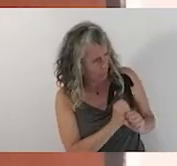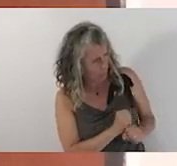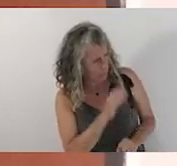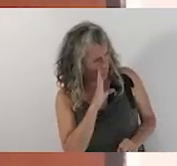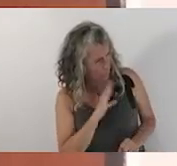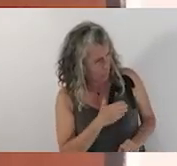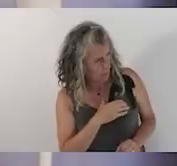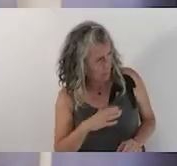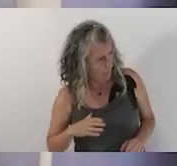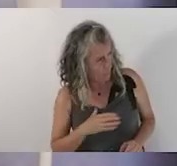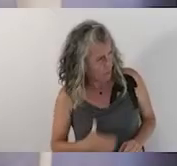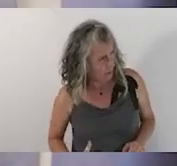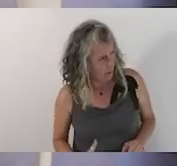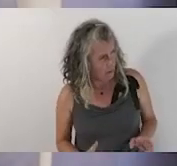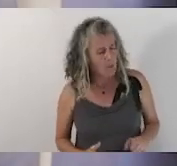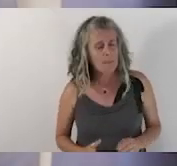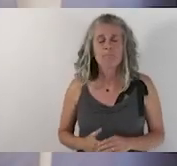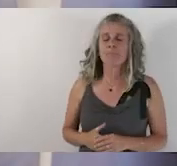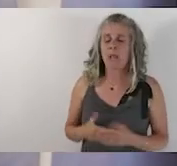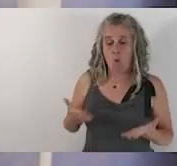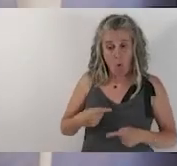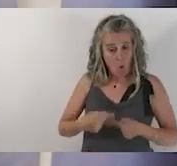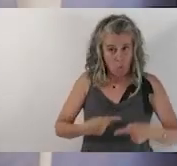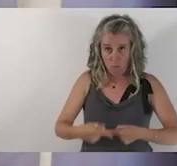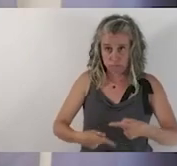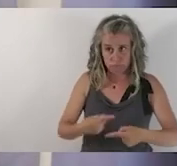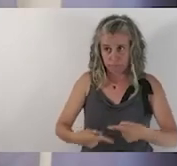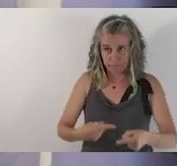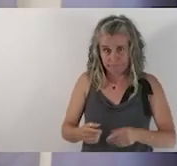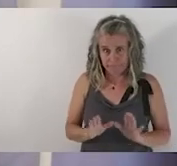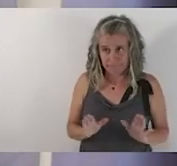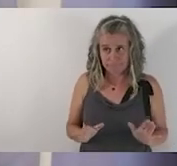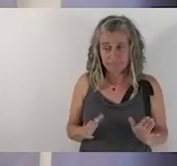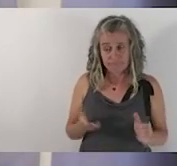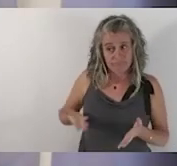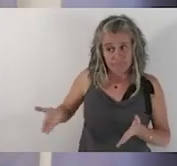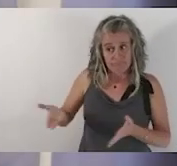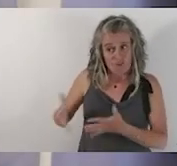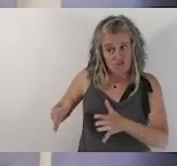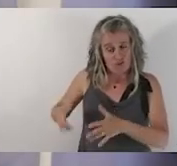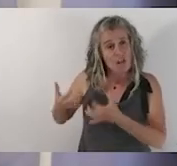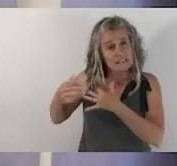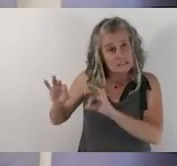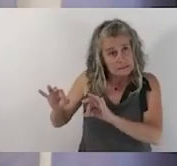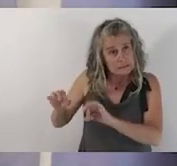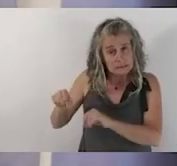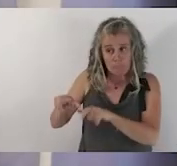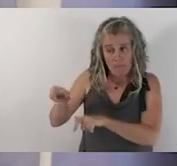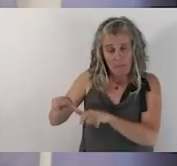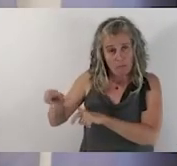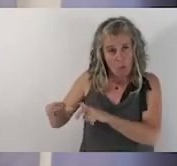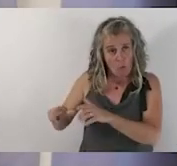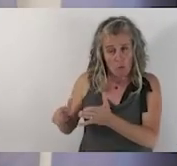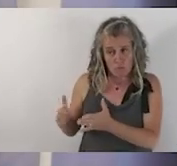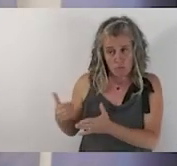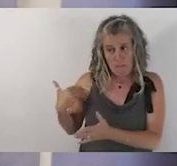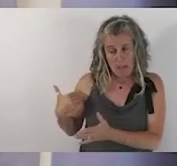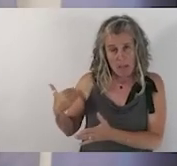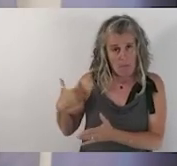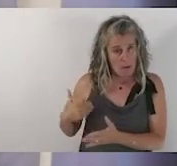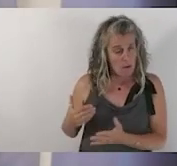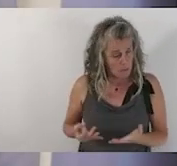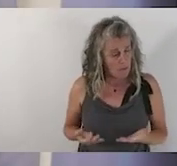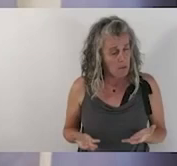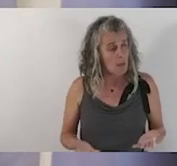Alors, il y a un permis de construire en cours d'instruction. Vous êtes 10 à manifester à peu près tous les vendredis. Je tiens quand même